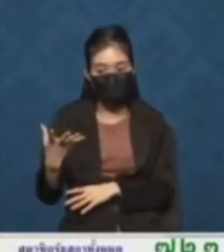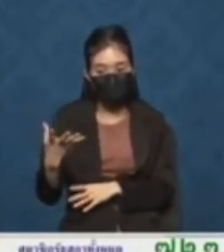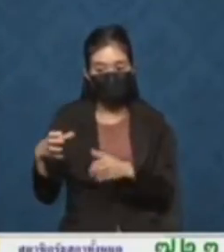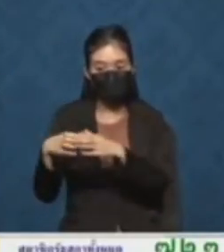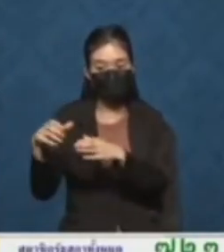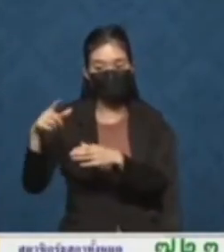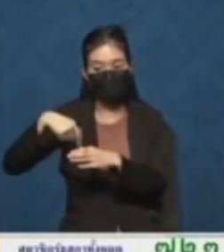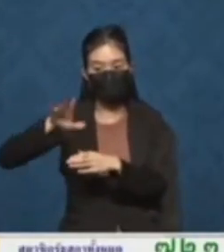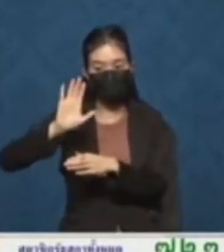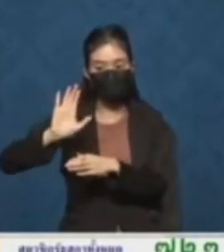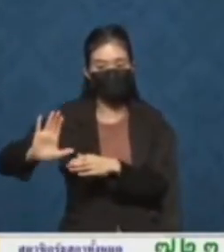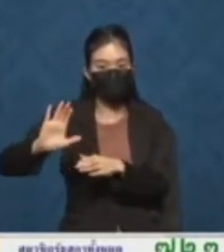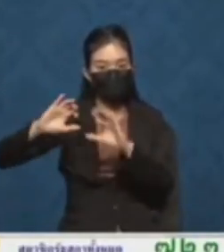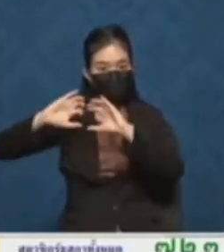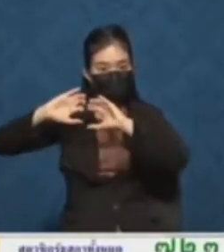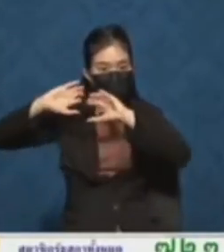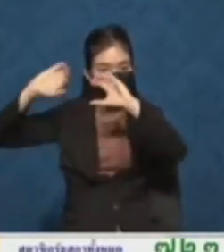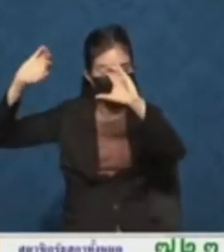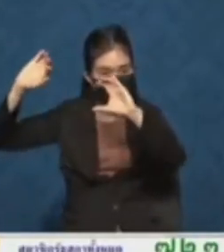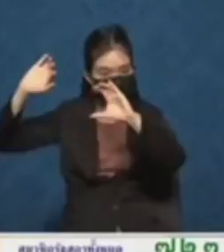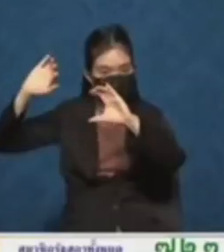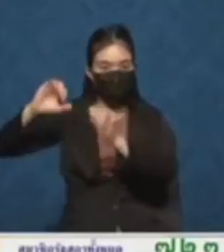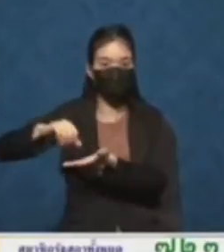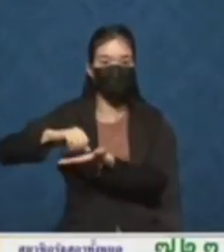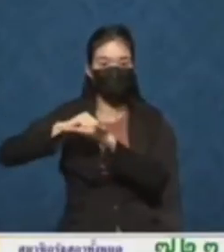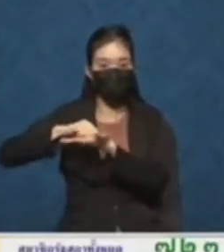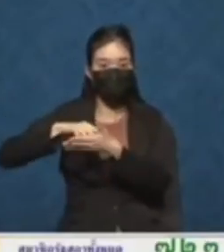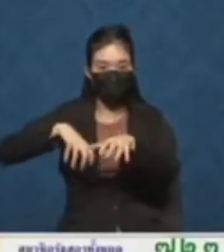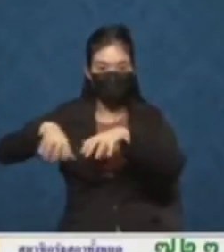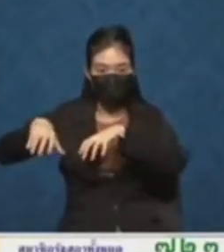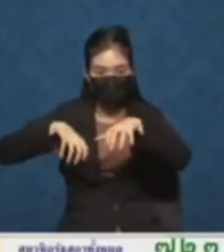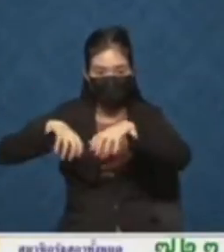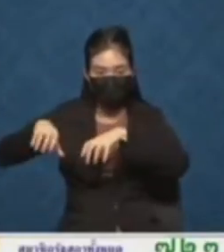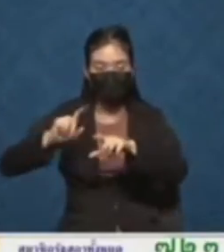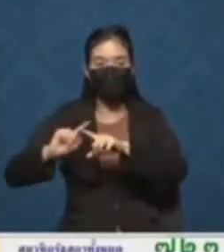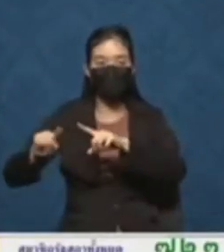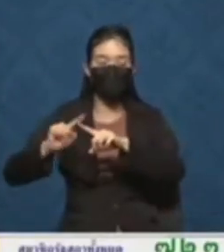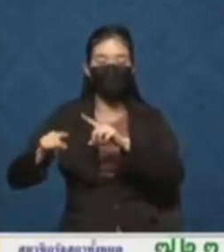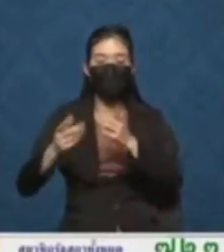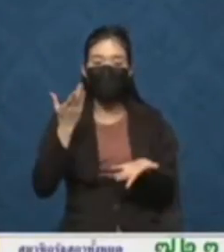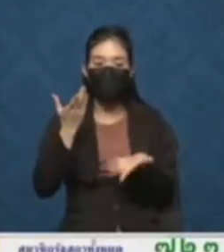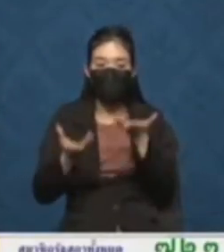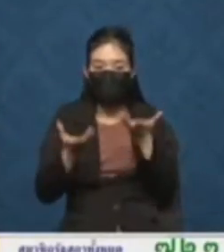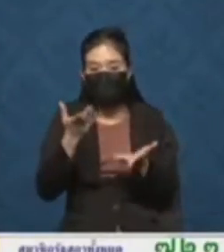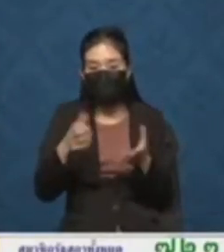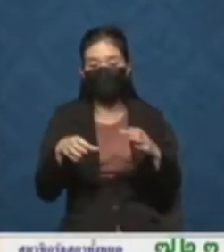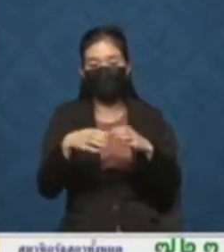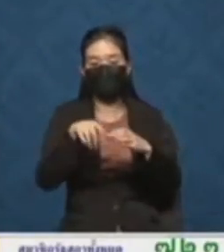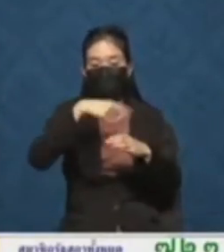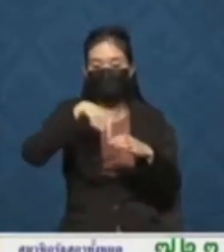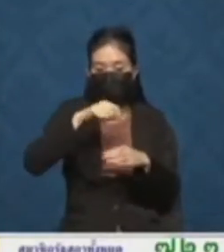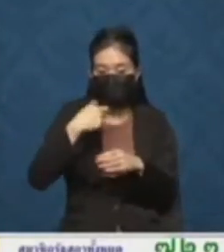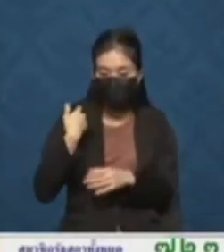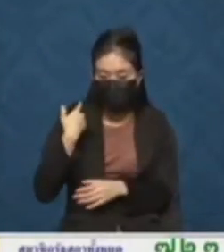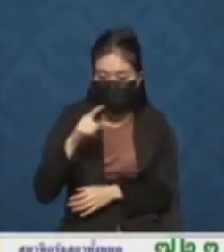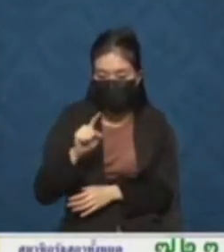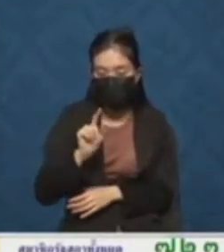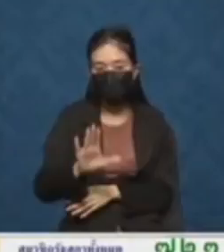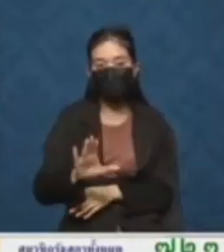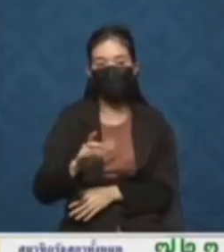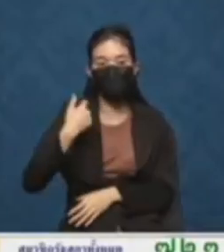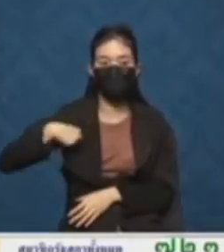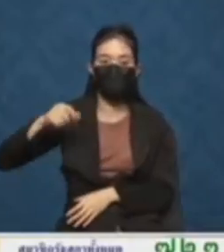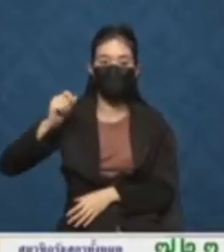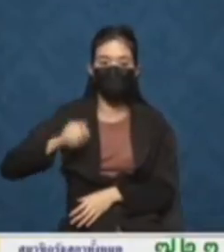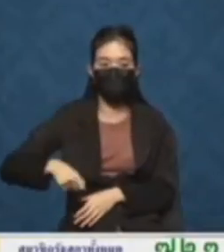กับฝ่ายบริหารเสียงข้างมากที่เกาะเกี่ยวยึดโยงให้คุณให้โทษได้กับศาลและองค์กรอิส